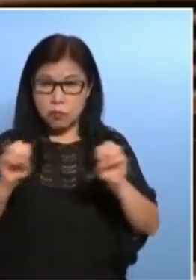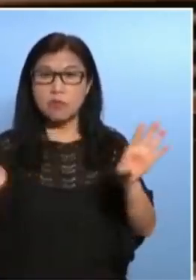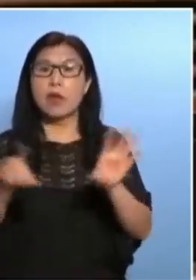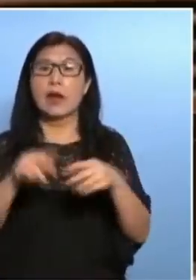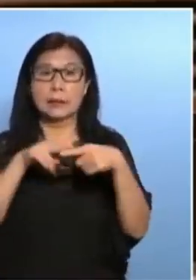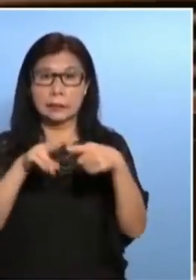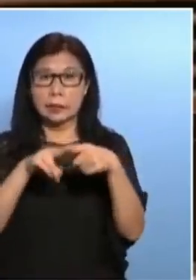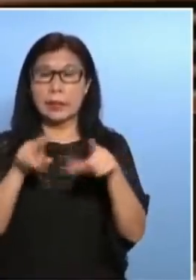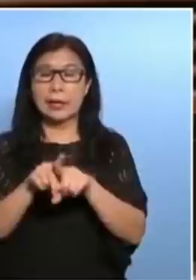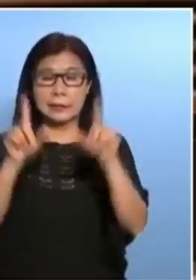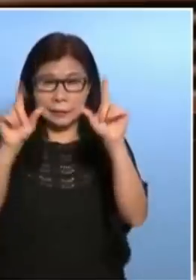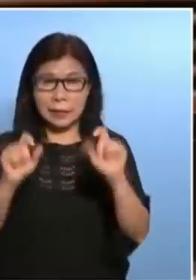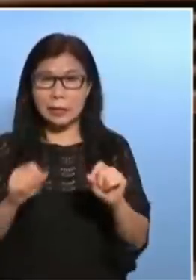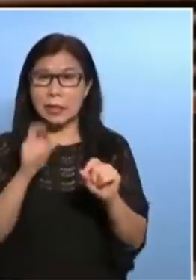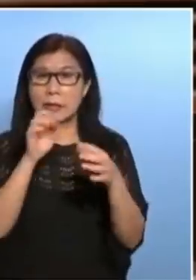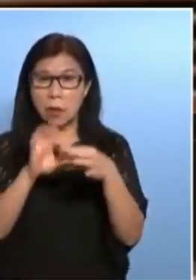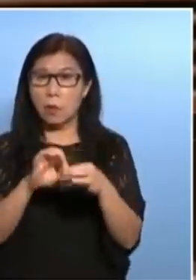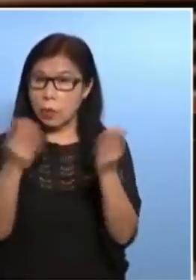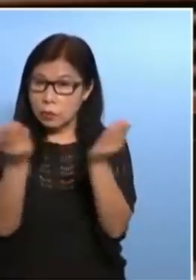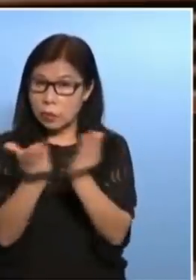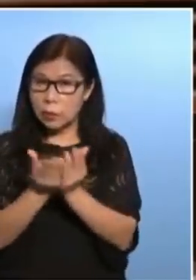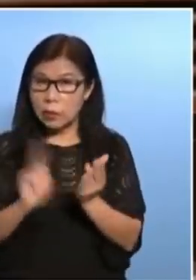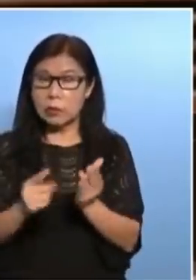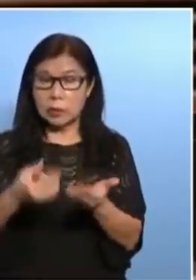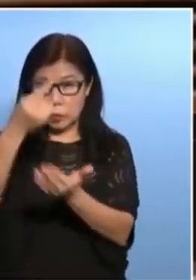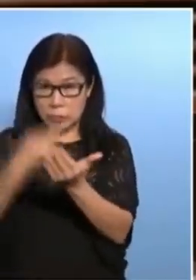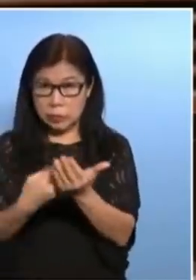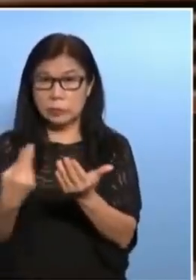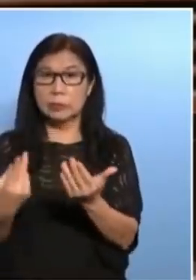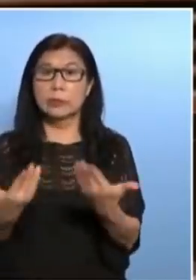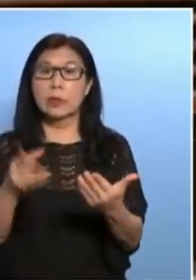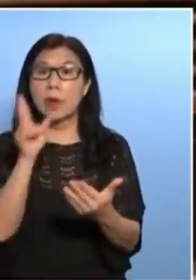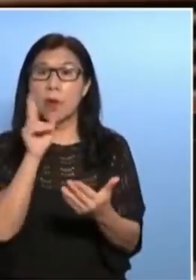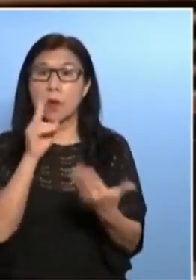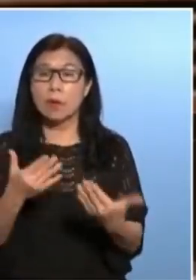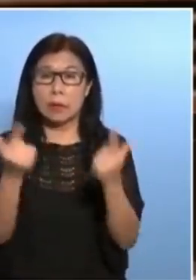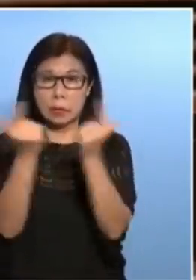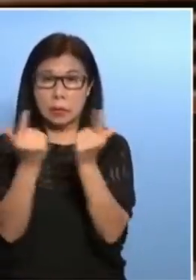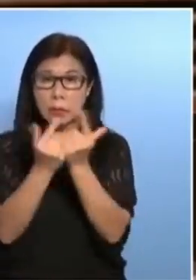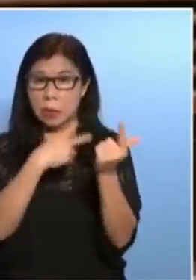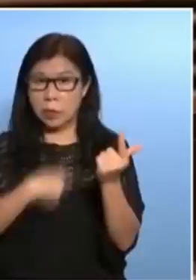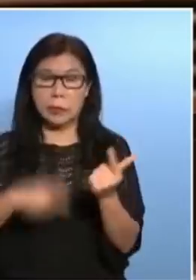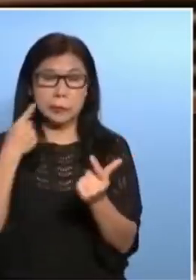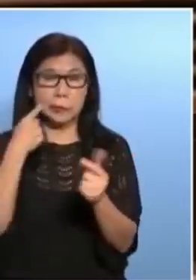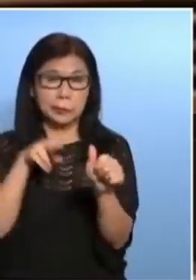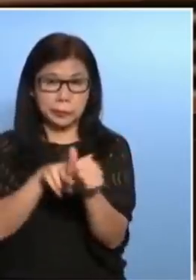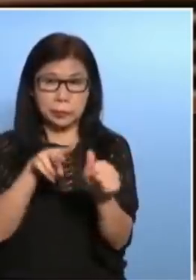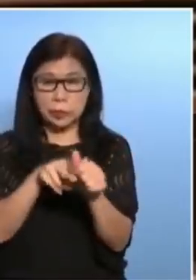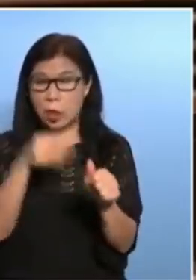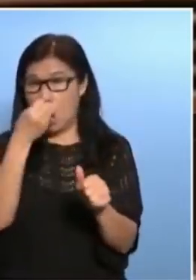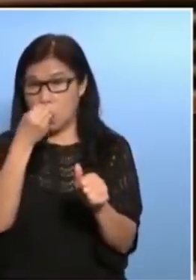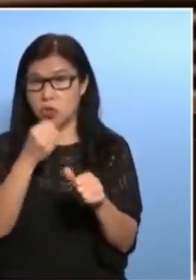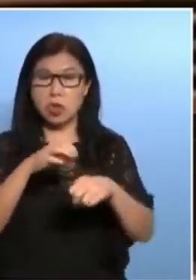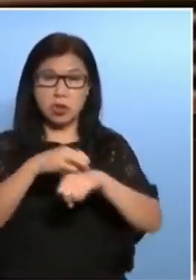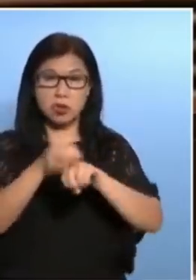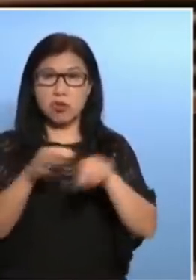的論點的。而我的基礎呢，其實就是本條例就猶如北京強行通過港版國安